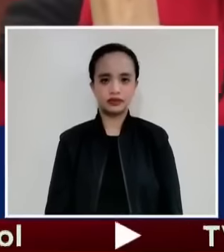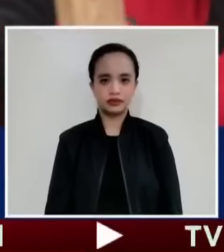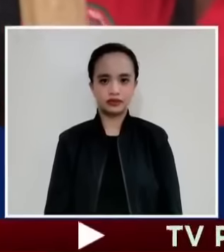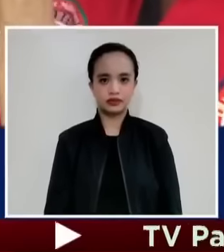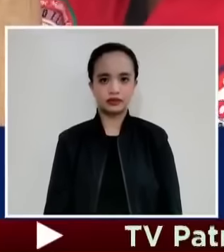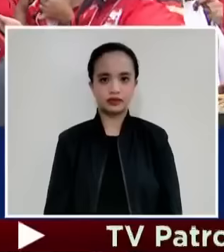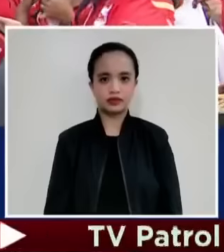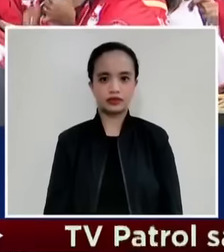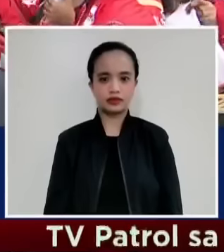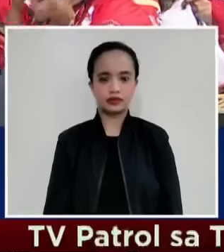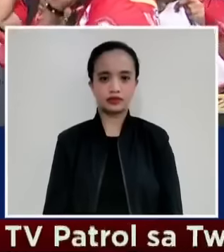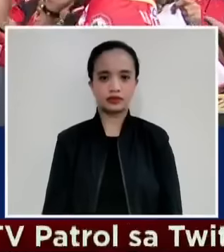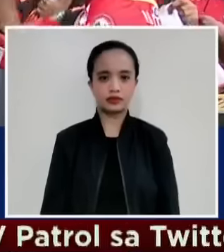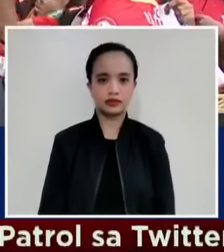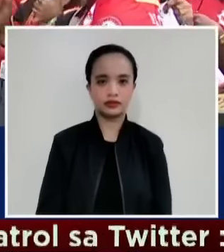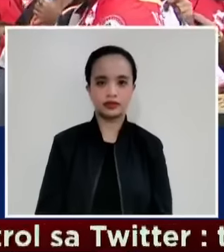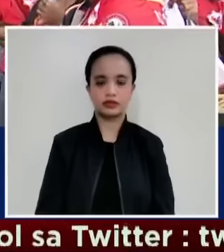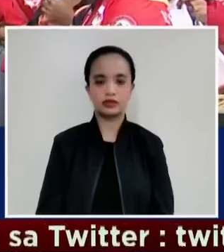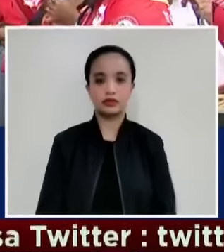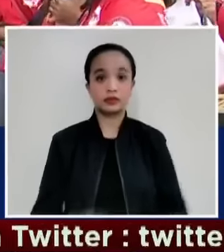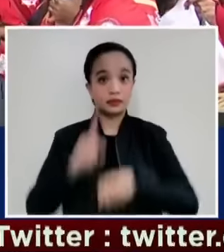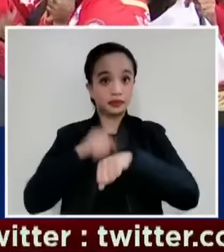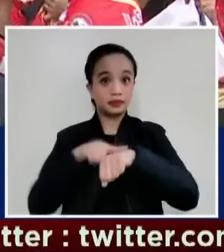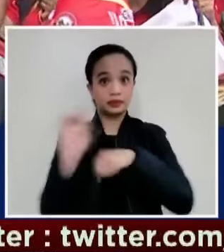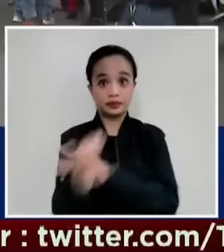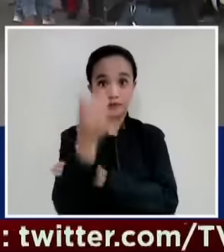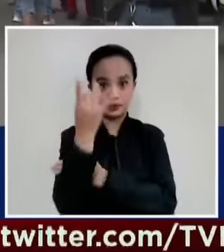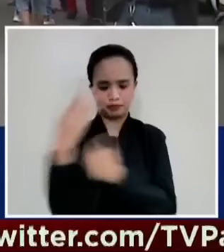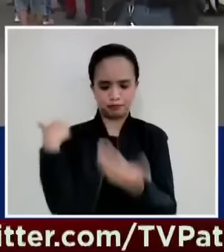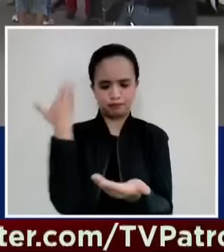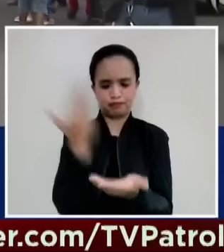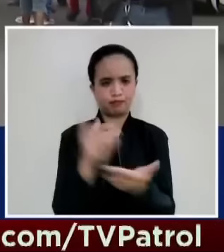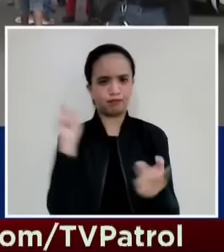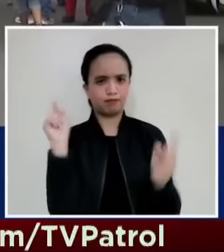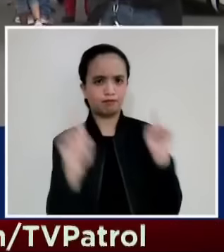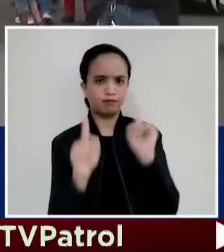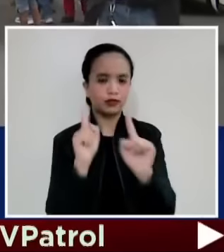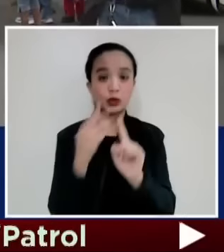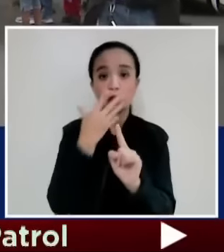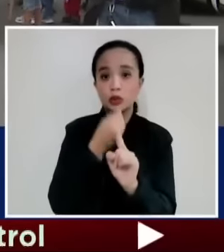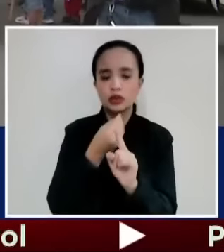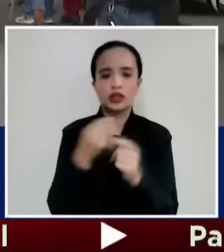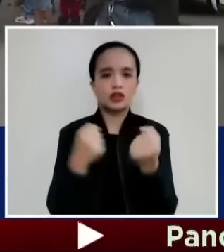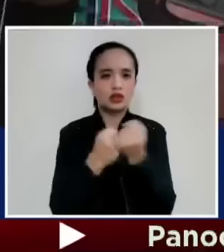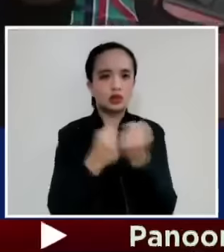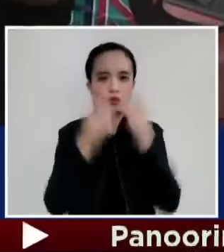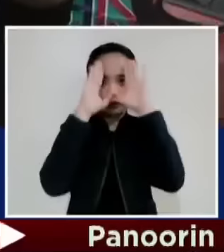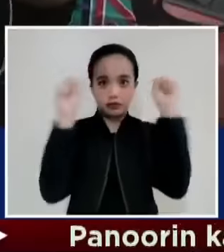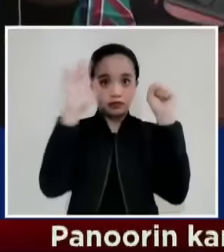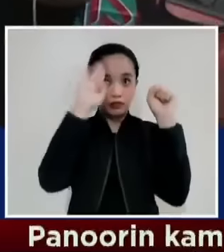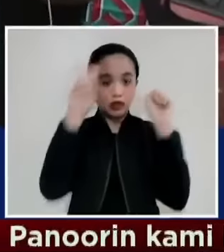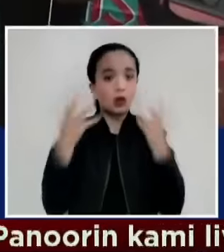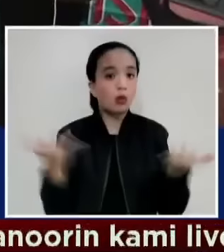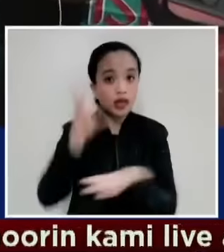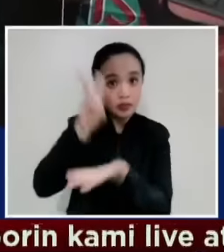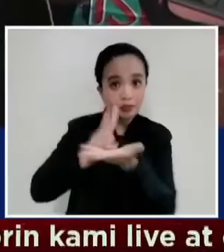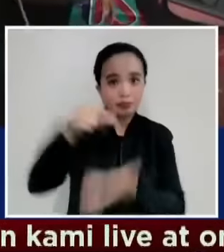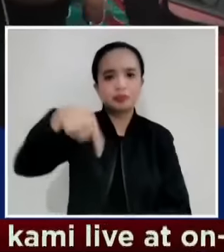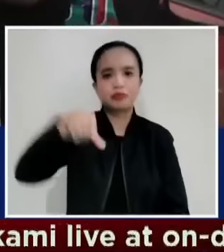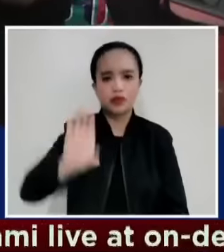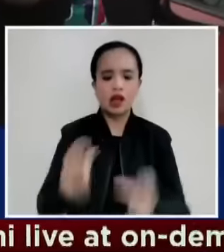Alas 8 ng umaga, nagsidatingan ang mga taga-suporta ni Pangulong Ferdinand Marcos Jr. sa Quezon City. Sakay ng mga bus,